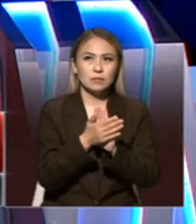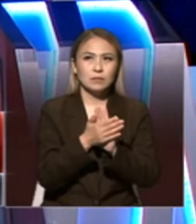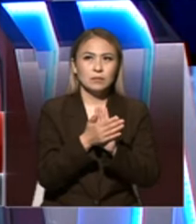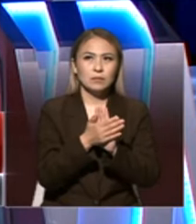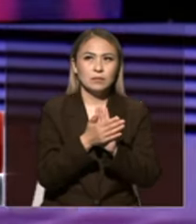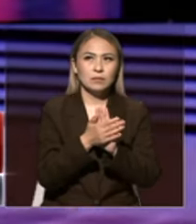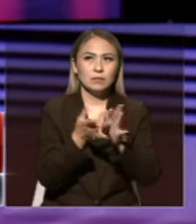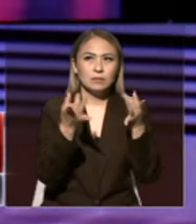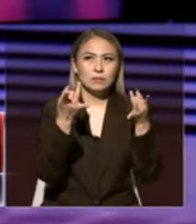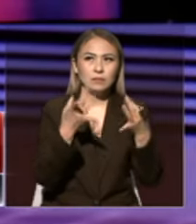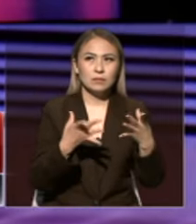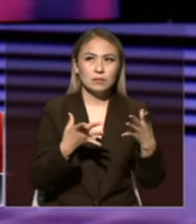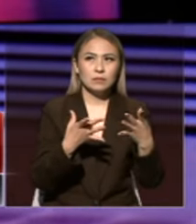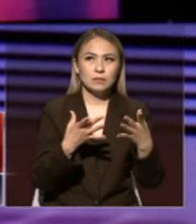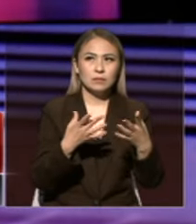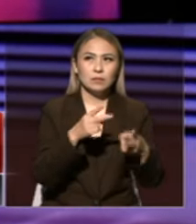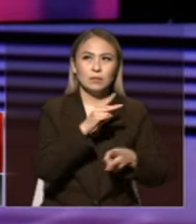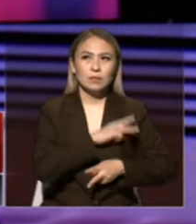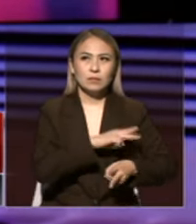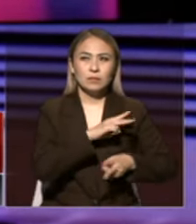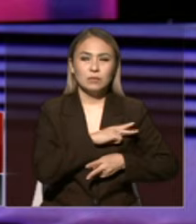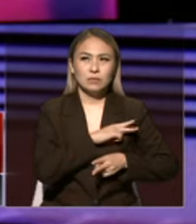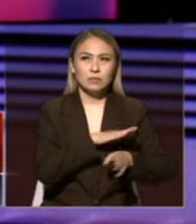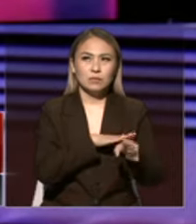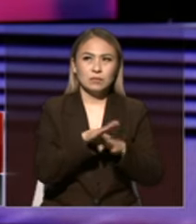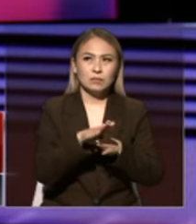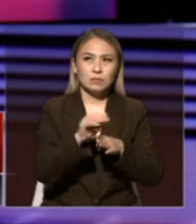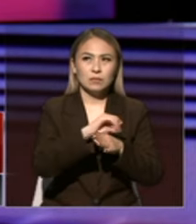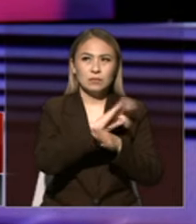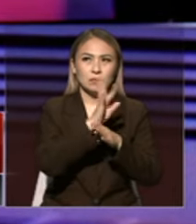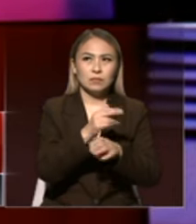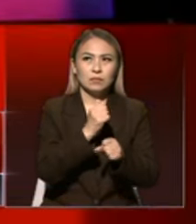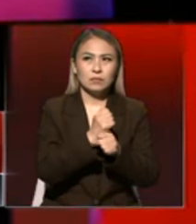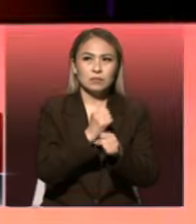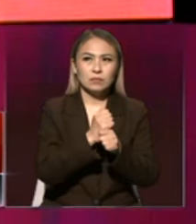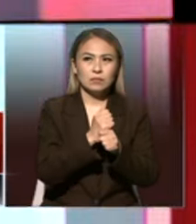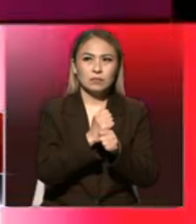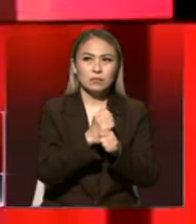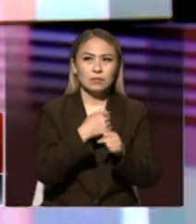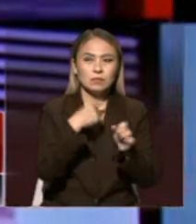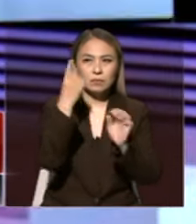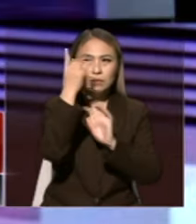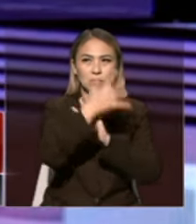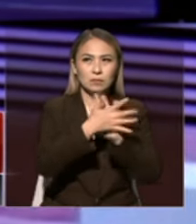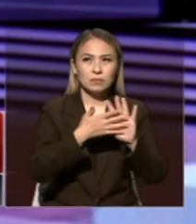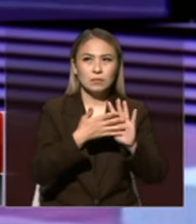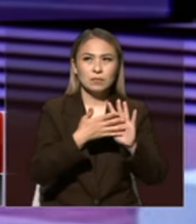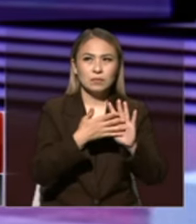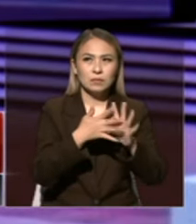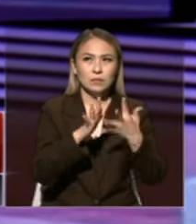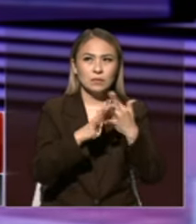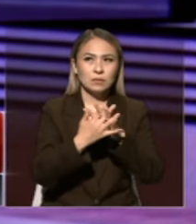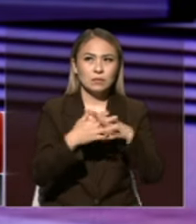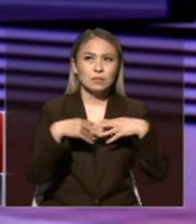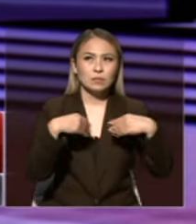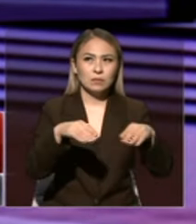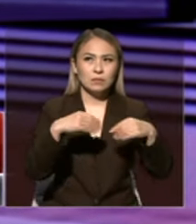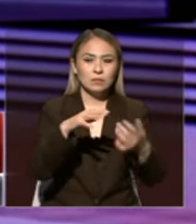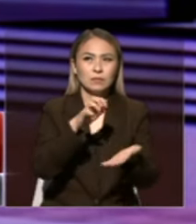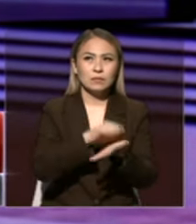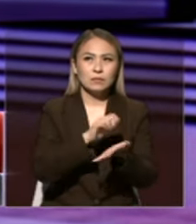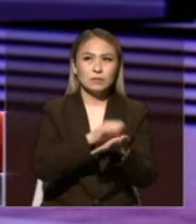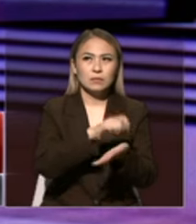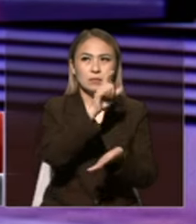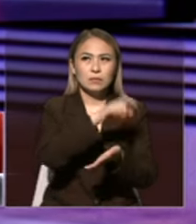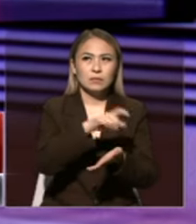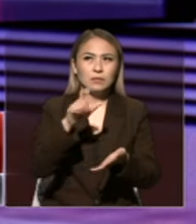Ол қарапайым еңбек адамы. Оған толық жағдай жасау керек. Менің түсінігім бойынша осы ауыл шаруашылығымен айланысамын деген